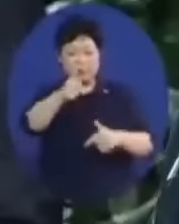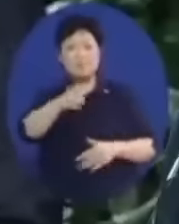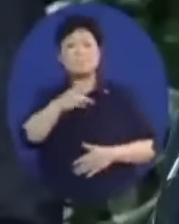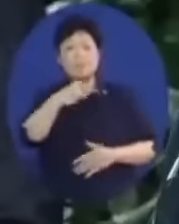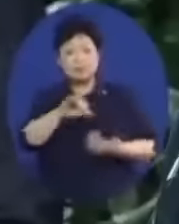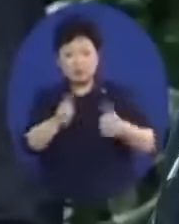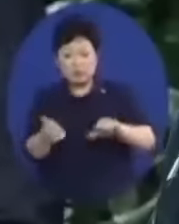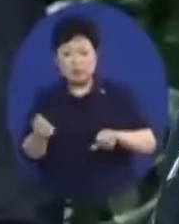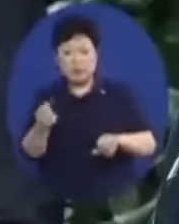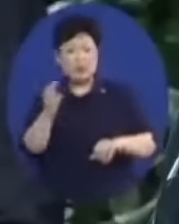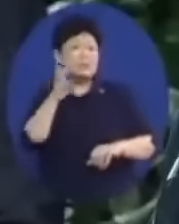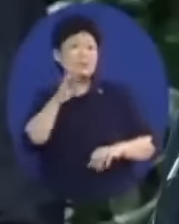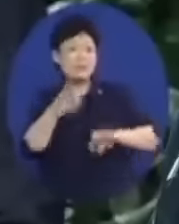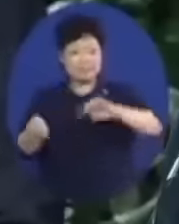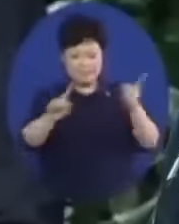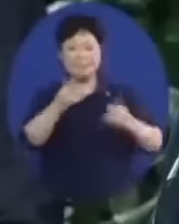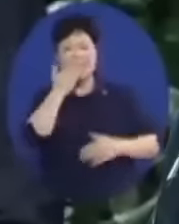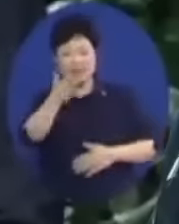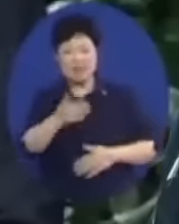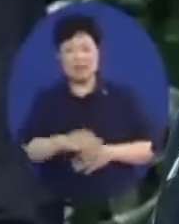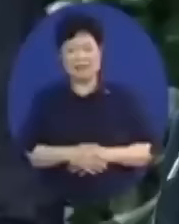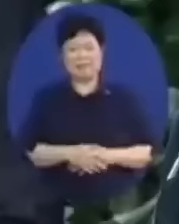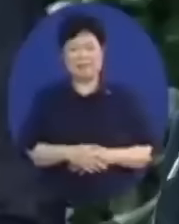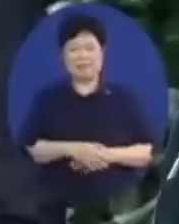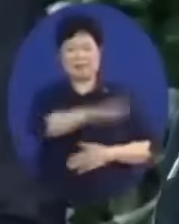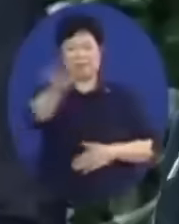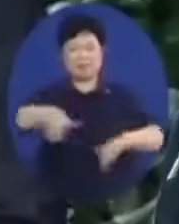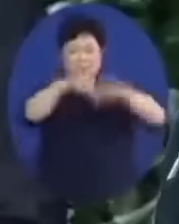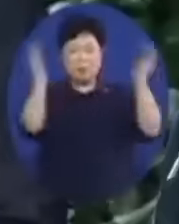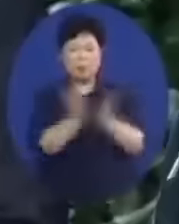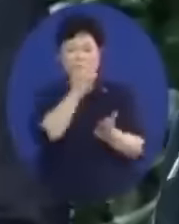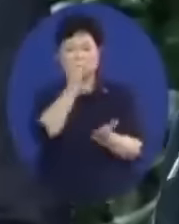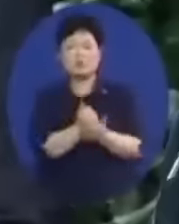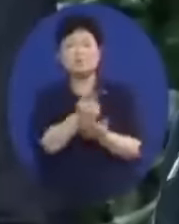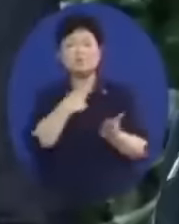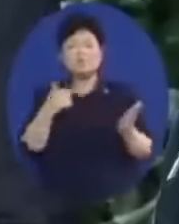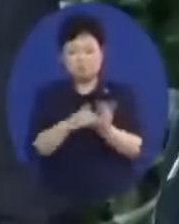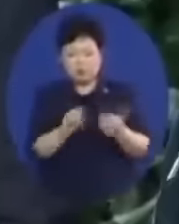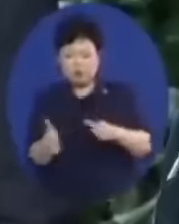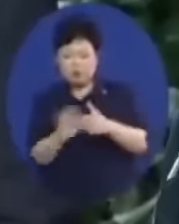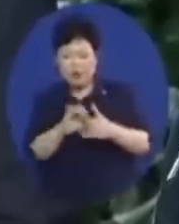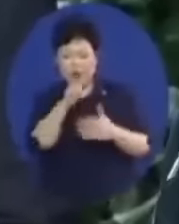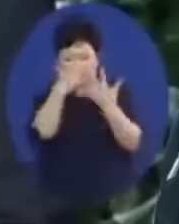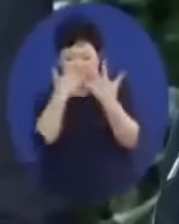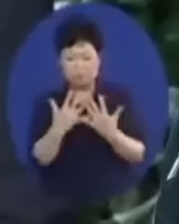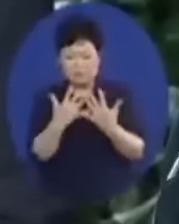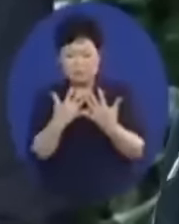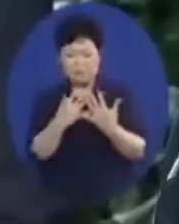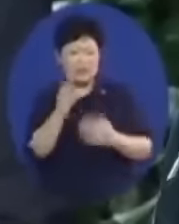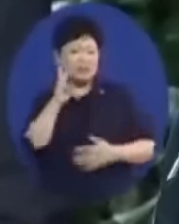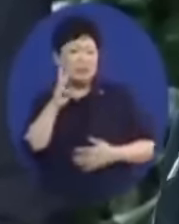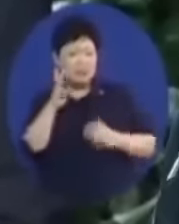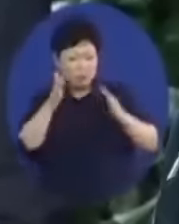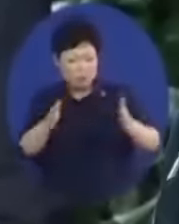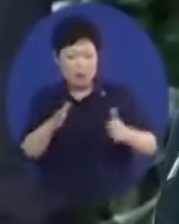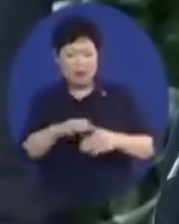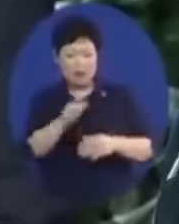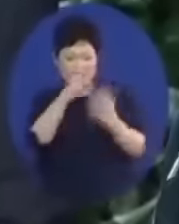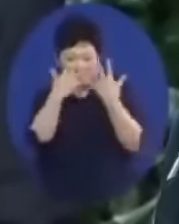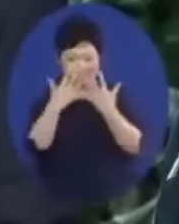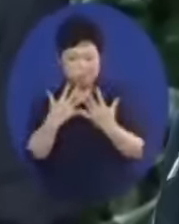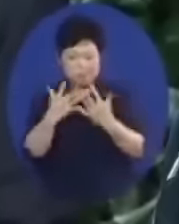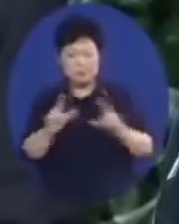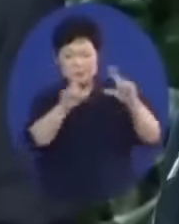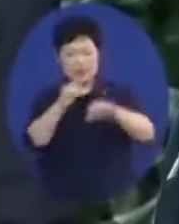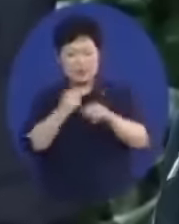예수님만이 죽었다가 사흘 만에 살아난 것입니다. 우리 모든 죄를 지고 죽음이라는 감옥에 들어갔다가 사흘 동안 옥살이 하시고